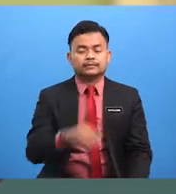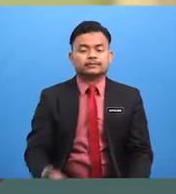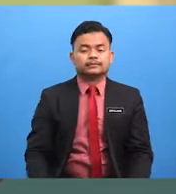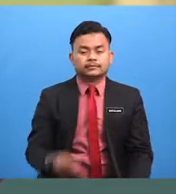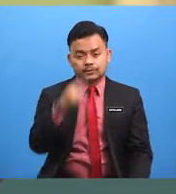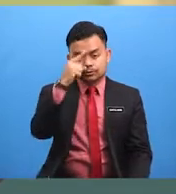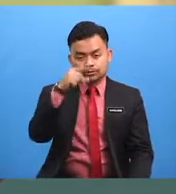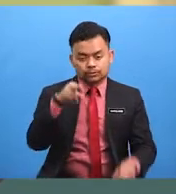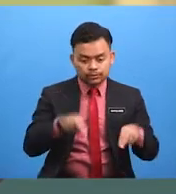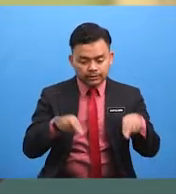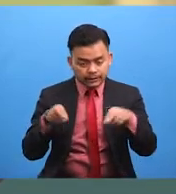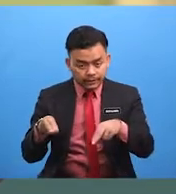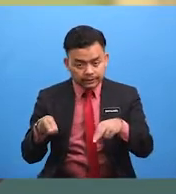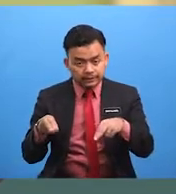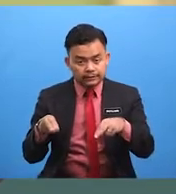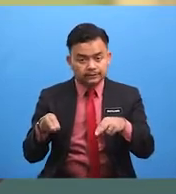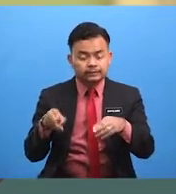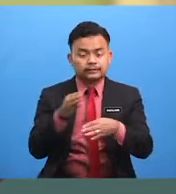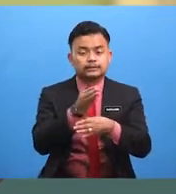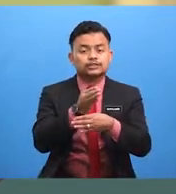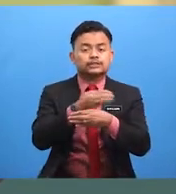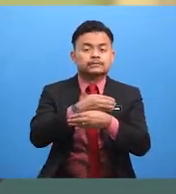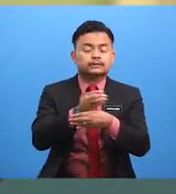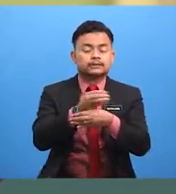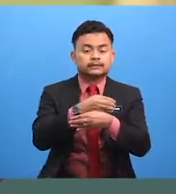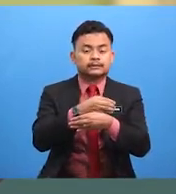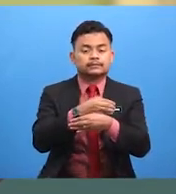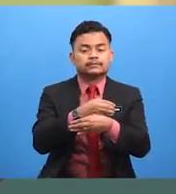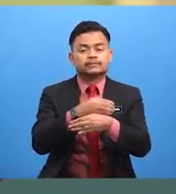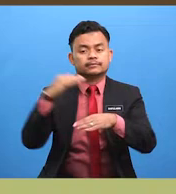binaan sendiri menggunakan bongkah bentuk asas.